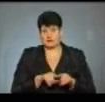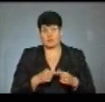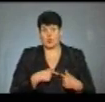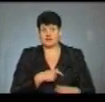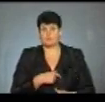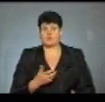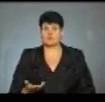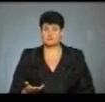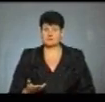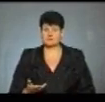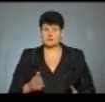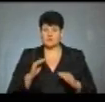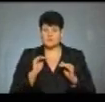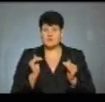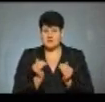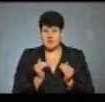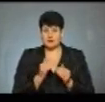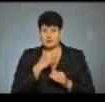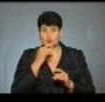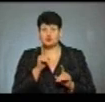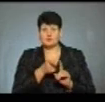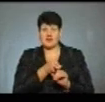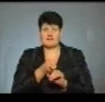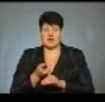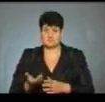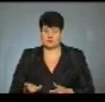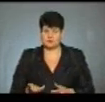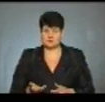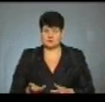також. Бо до мінімалки дуже багато чого прив'язано.